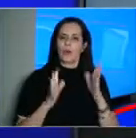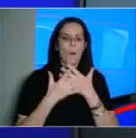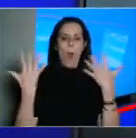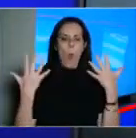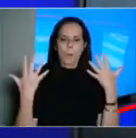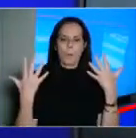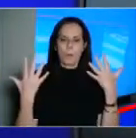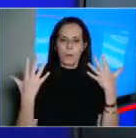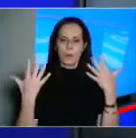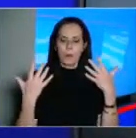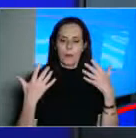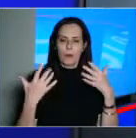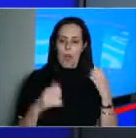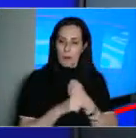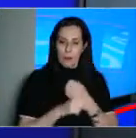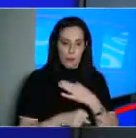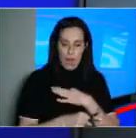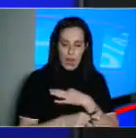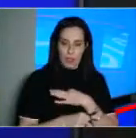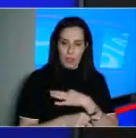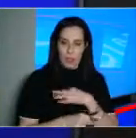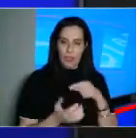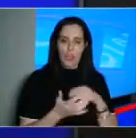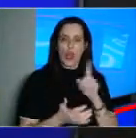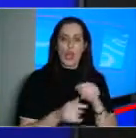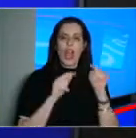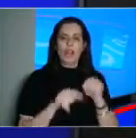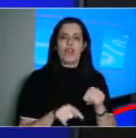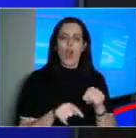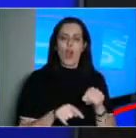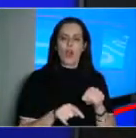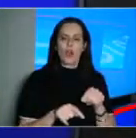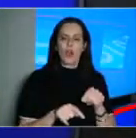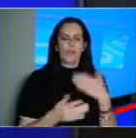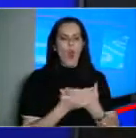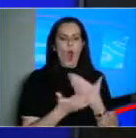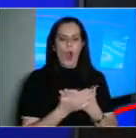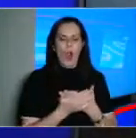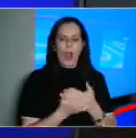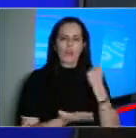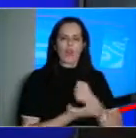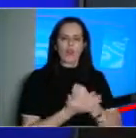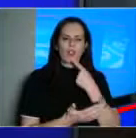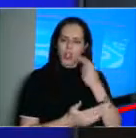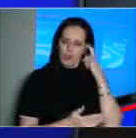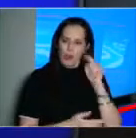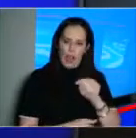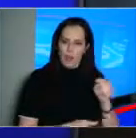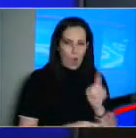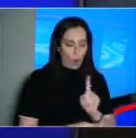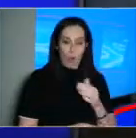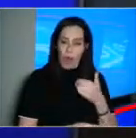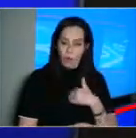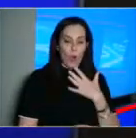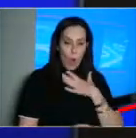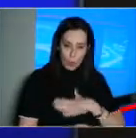ברורים מאליהם. המשימה שלנו היא לא לבוא ולהוכיח ולדפוק על השולחן ולהגיד תחשבו ככה ותחשבו.